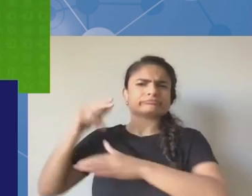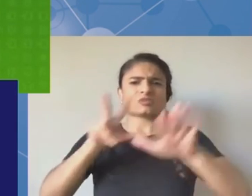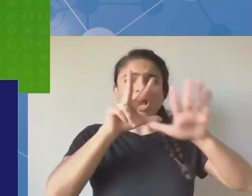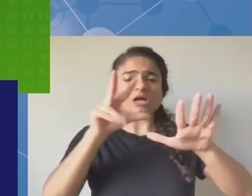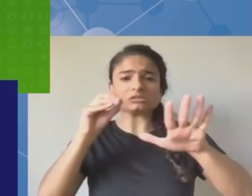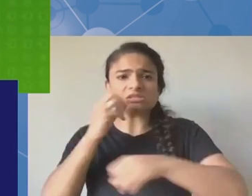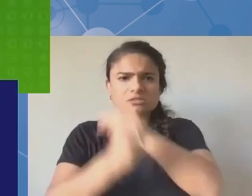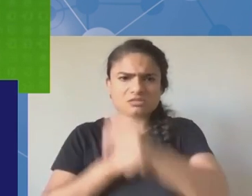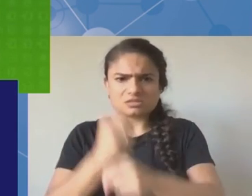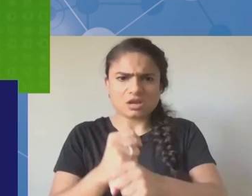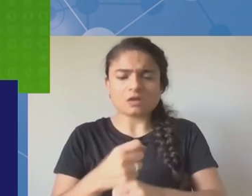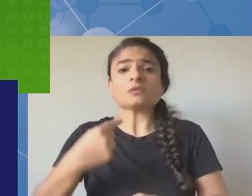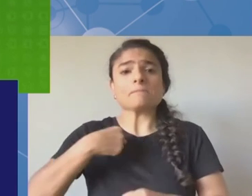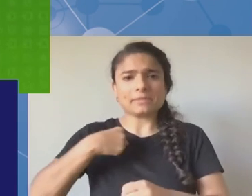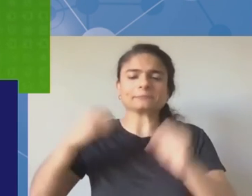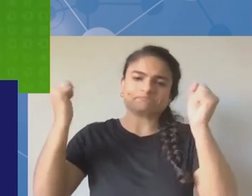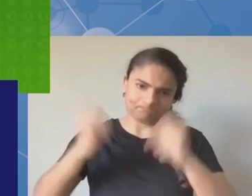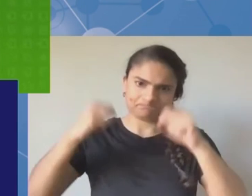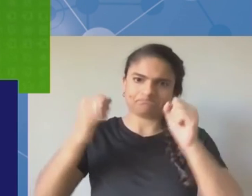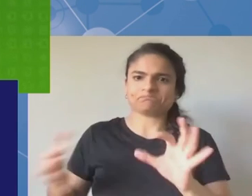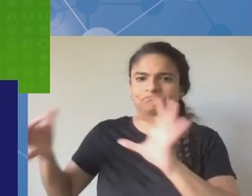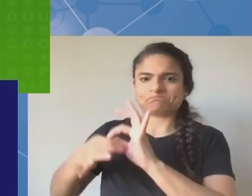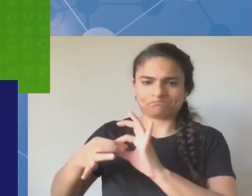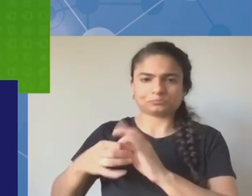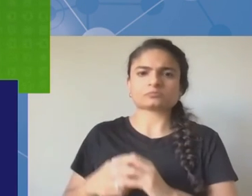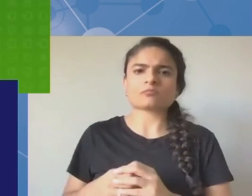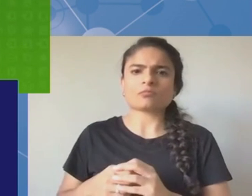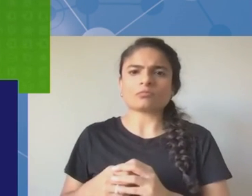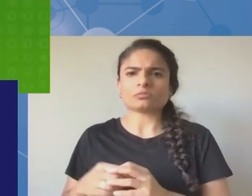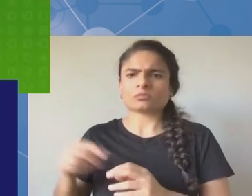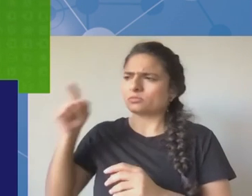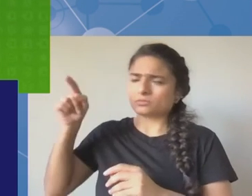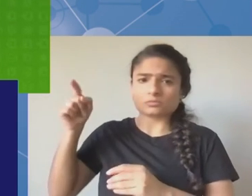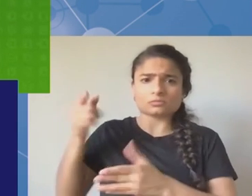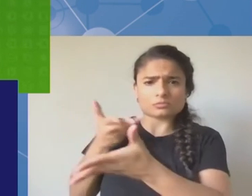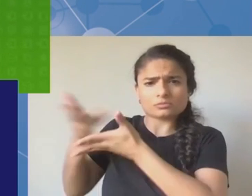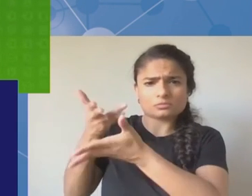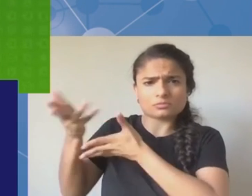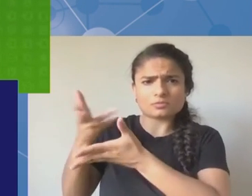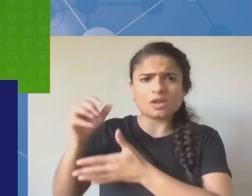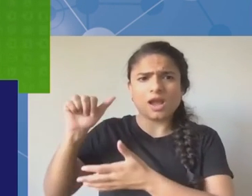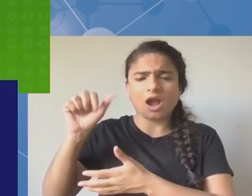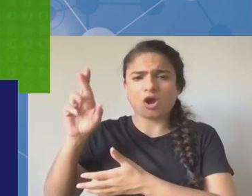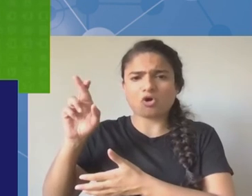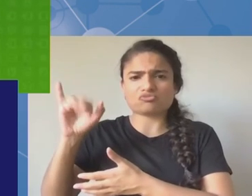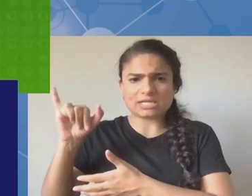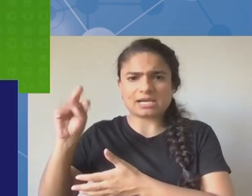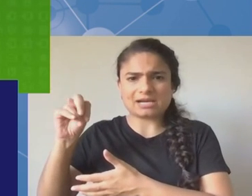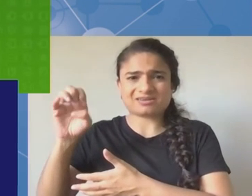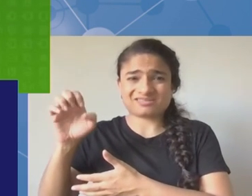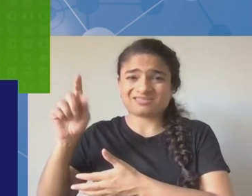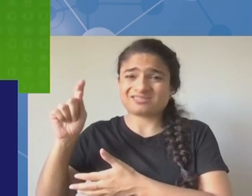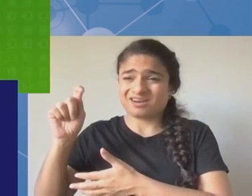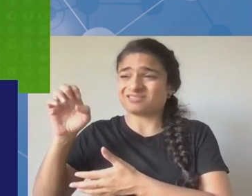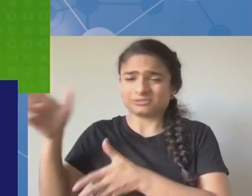Анриет. А именно, данная дискуссия, проходящая здесь в рамках форума IGF,